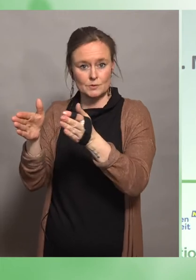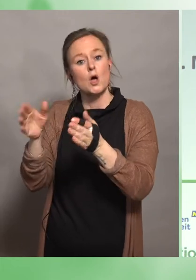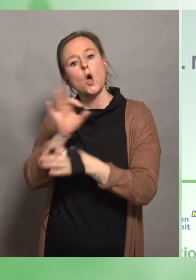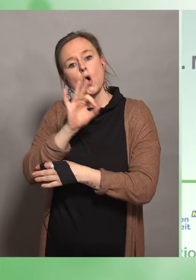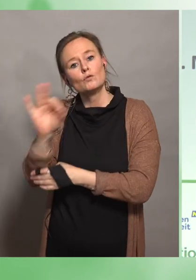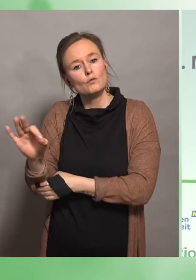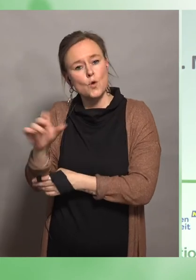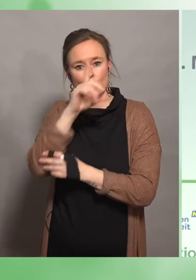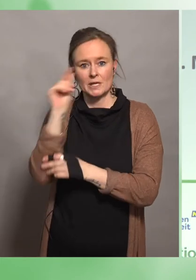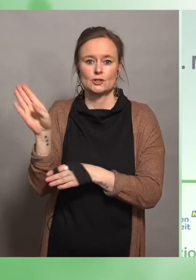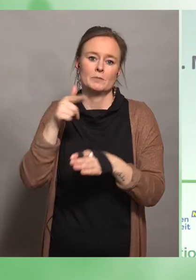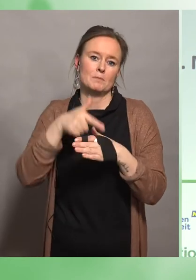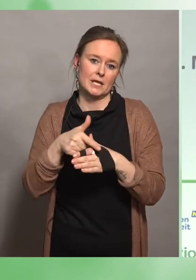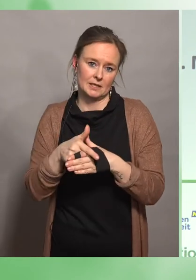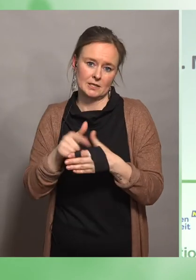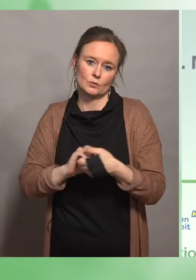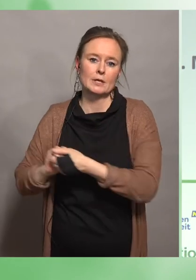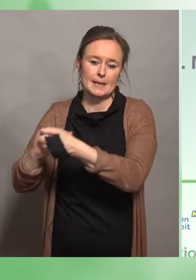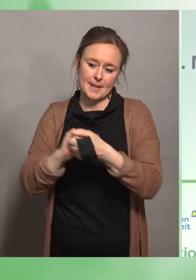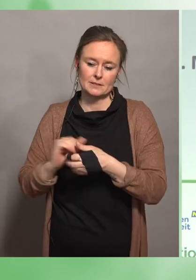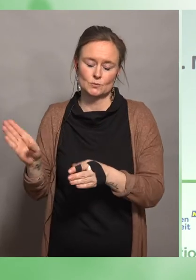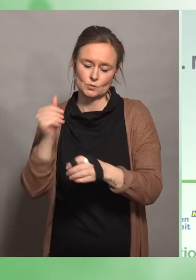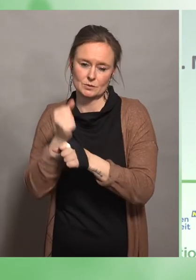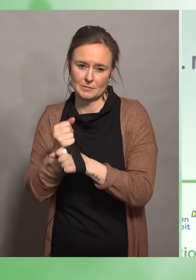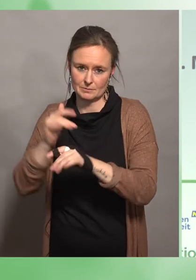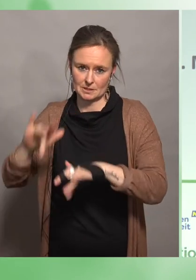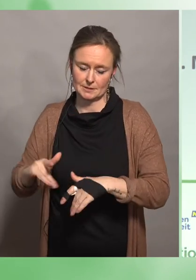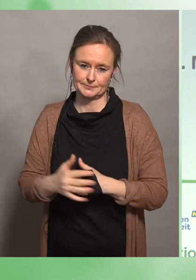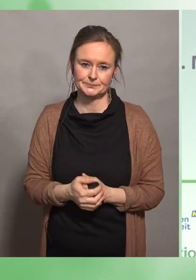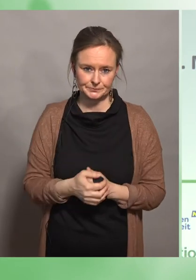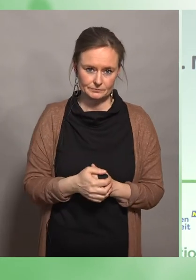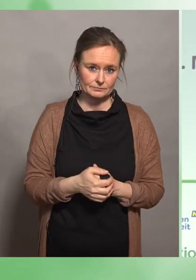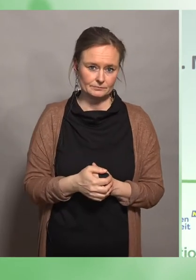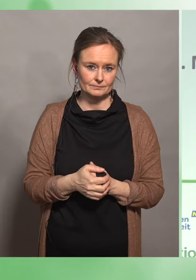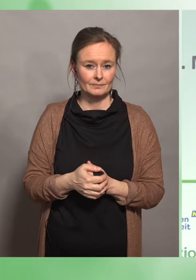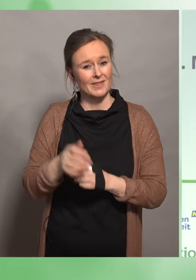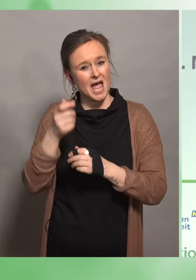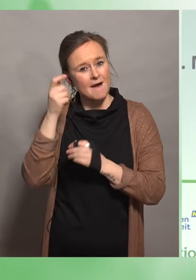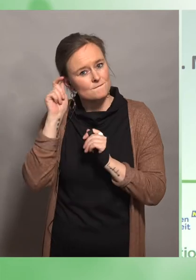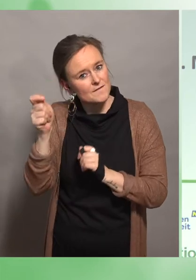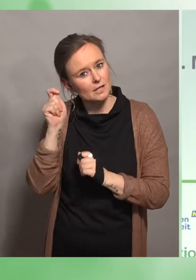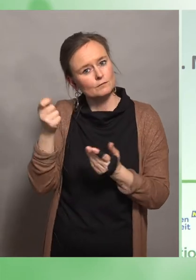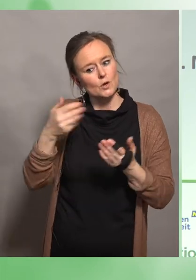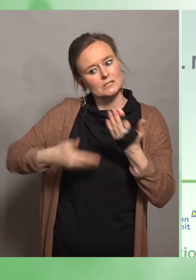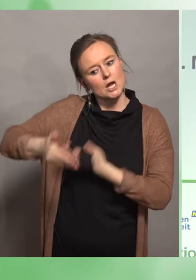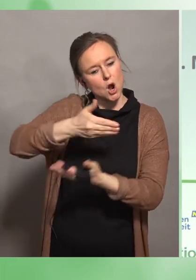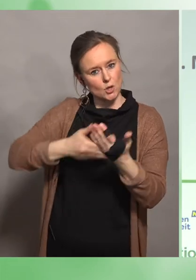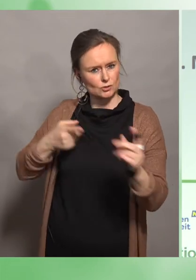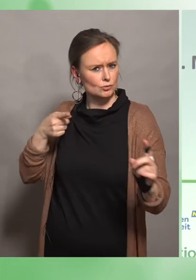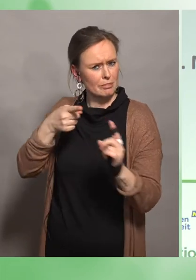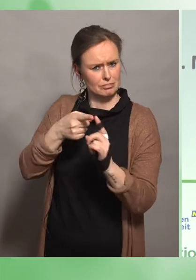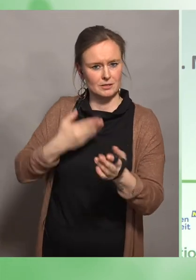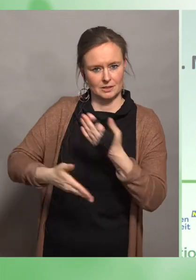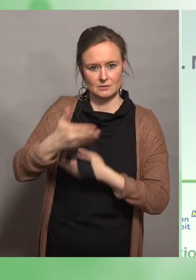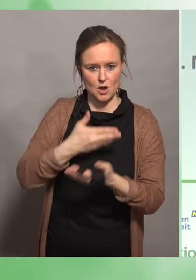in einer gemeinsamen Zusammenarbeit gibt. Der wertvollste Austausch ist, glaube ich, der direkte